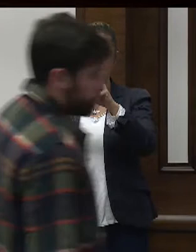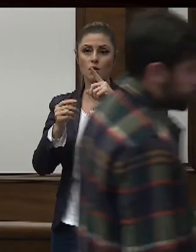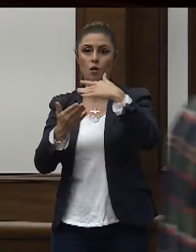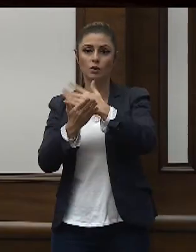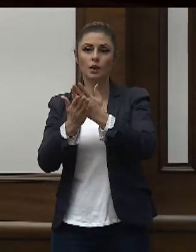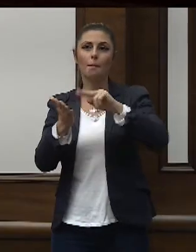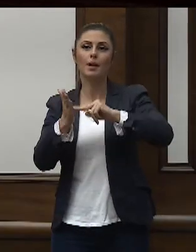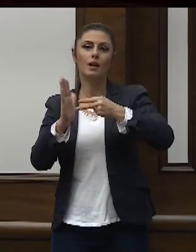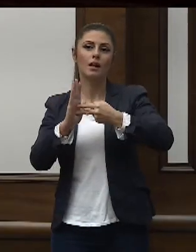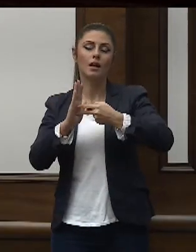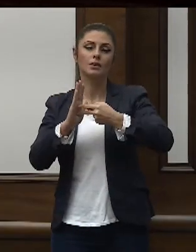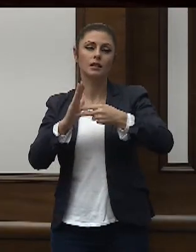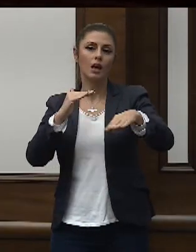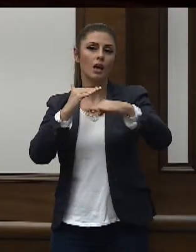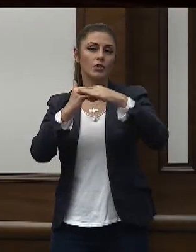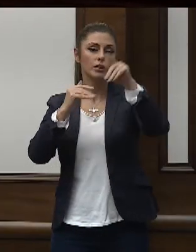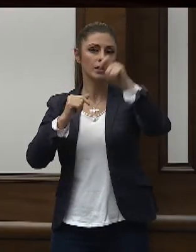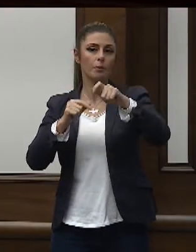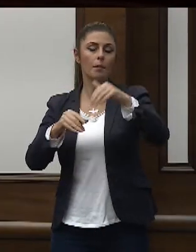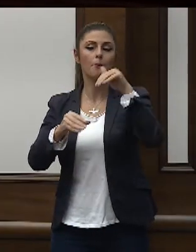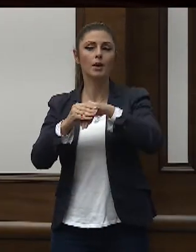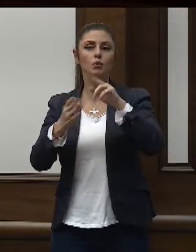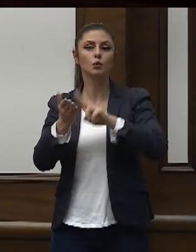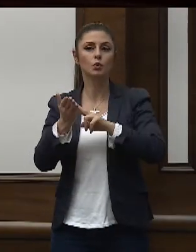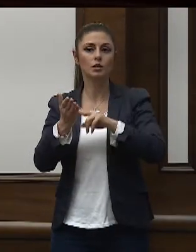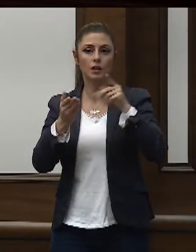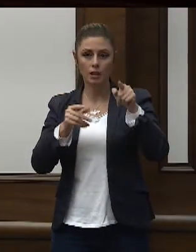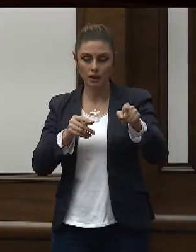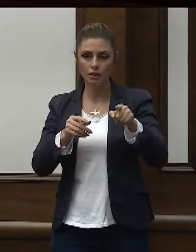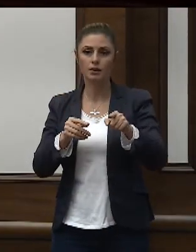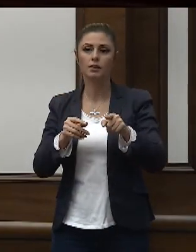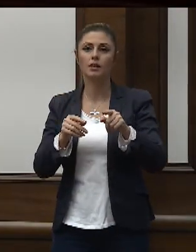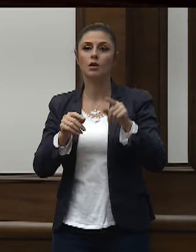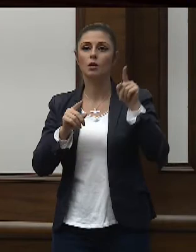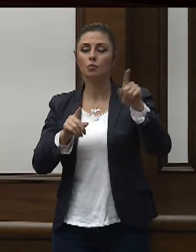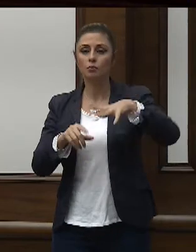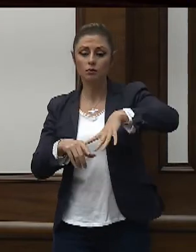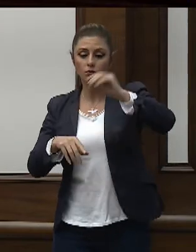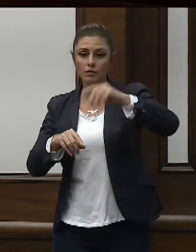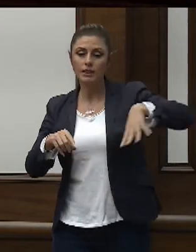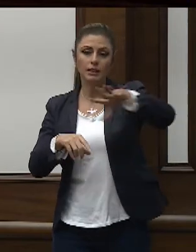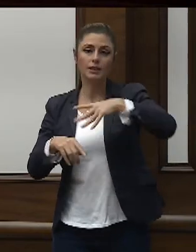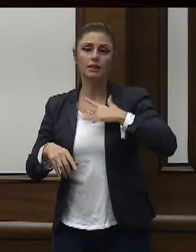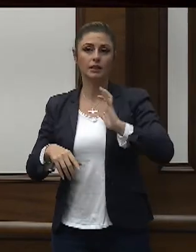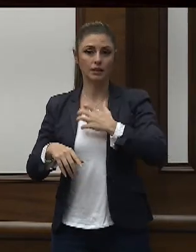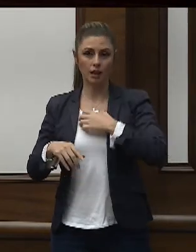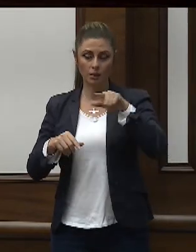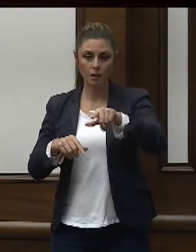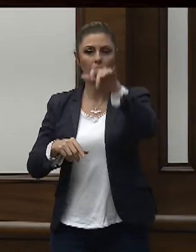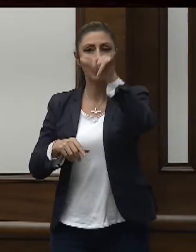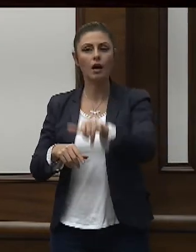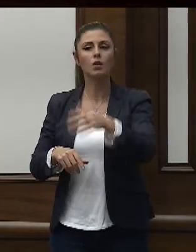yapılması hususu incelenmiş olup meclis üyelerinden Sedat Bostan'ın mülkiyet sahiplerince hak kaybı yaşanmaması